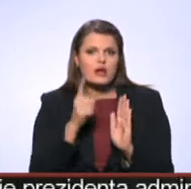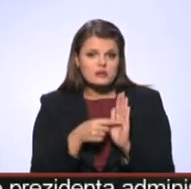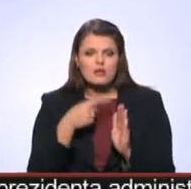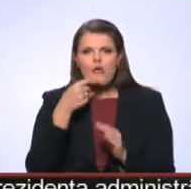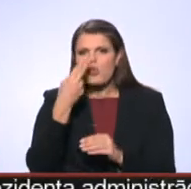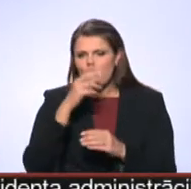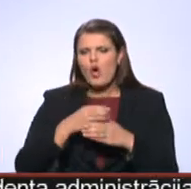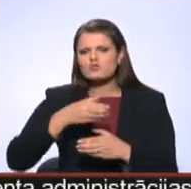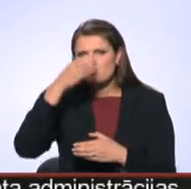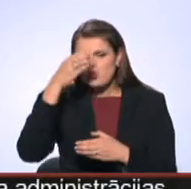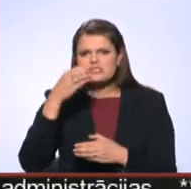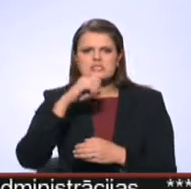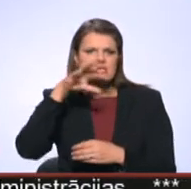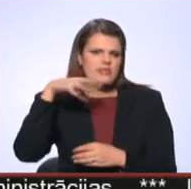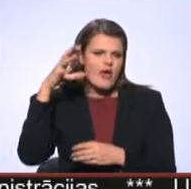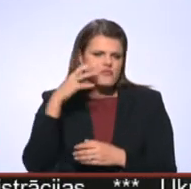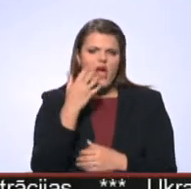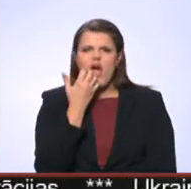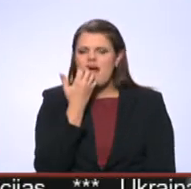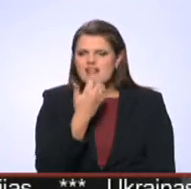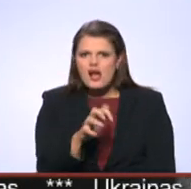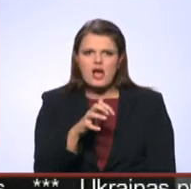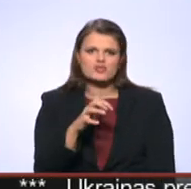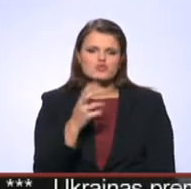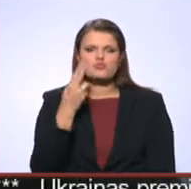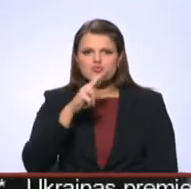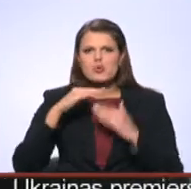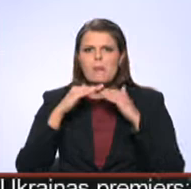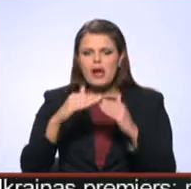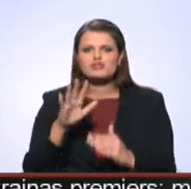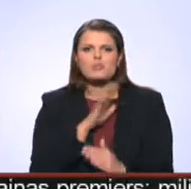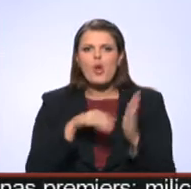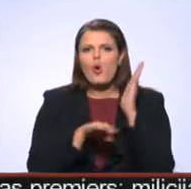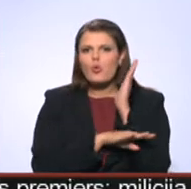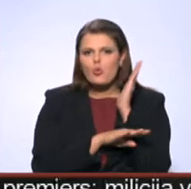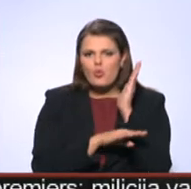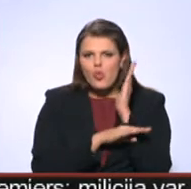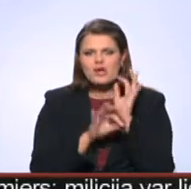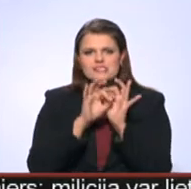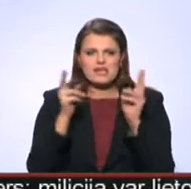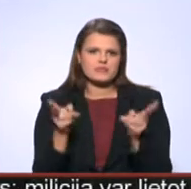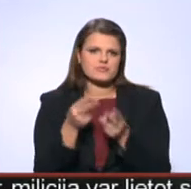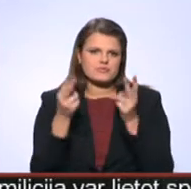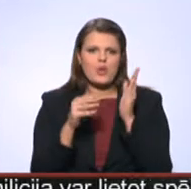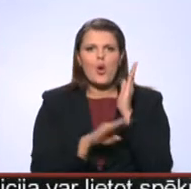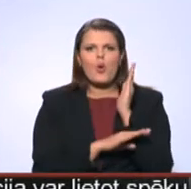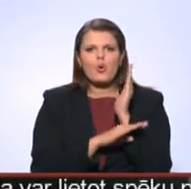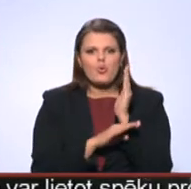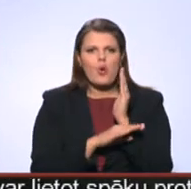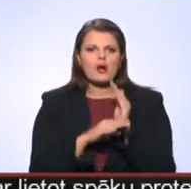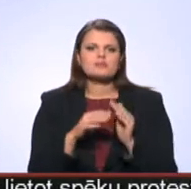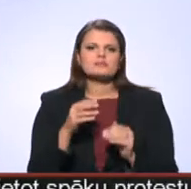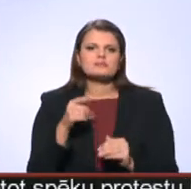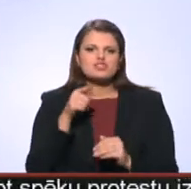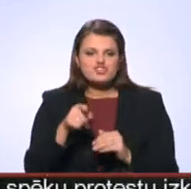skursteņa. Karstums tātad pārsegumā ir bijis koka konstrukcija sāk uzgruzdēt, tātad kokas pāris, tātad nu,